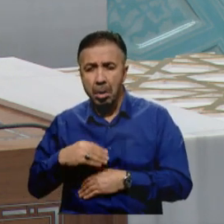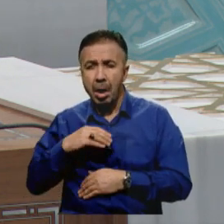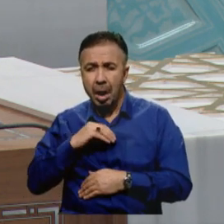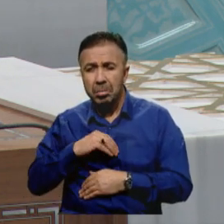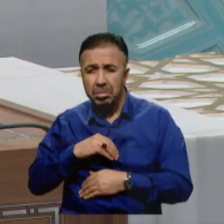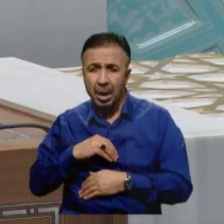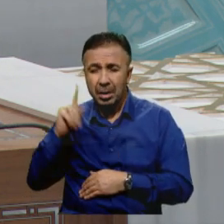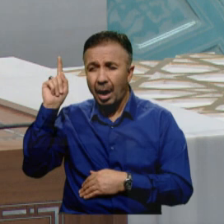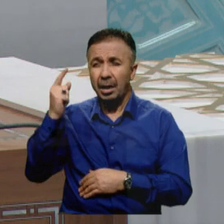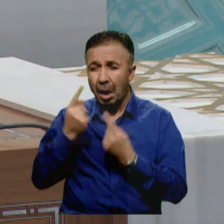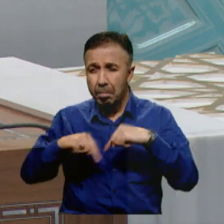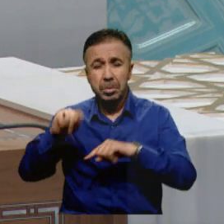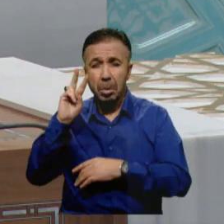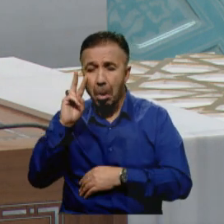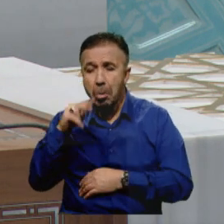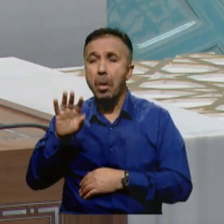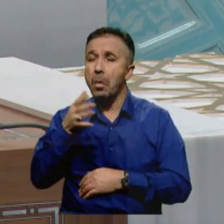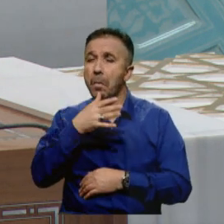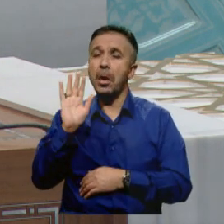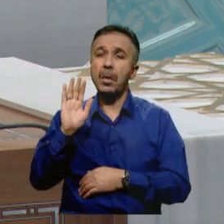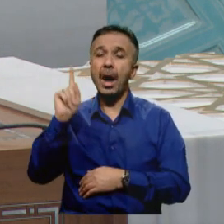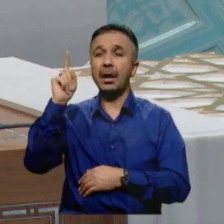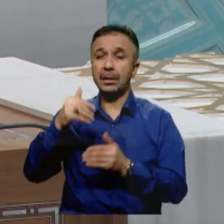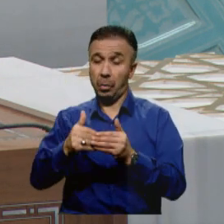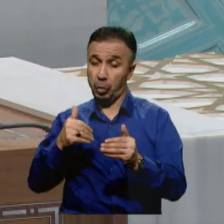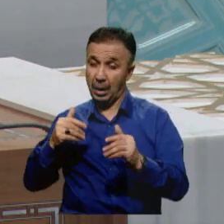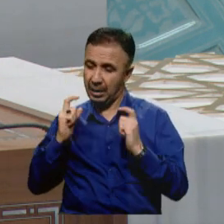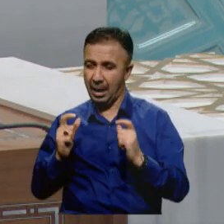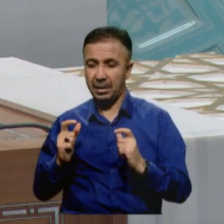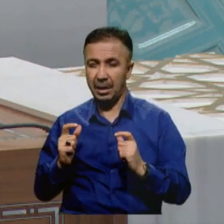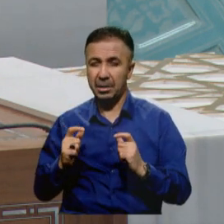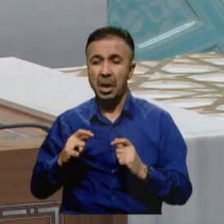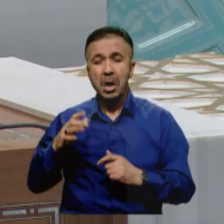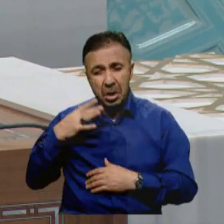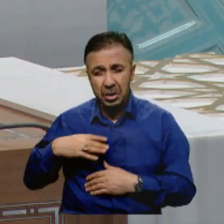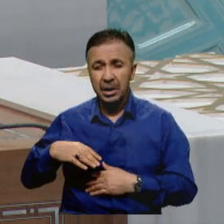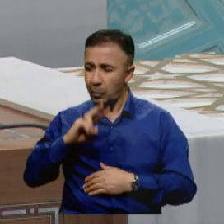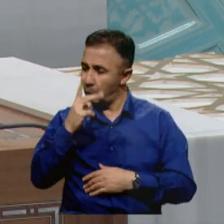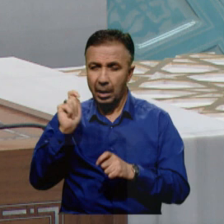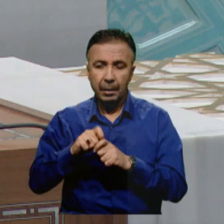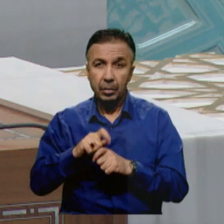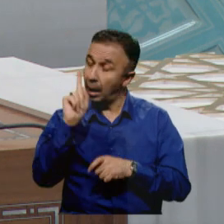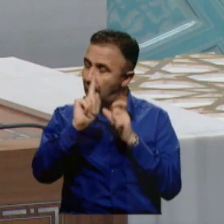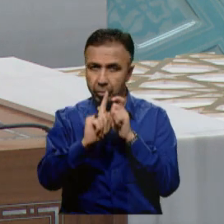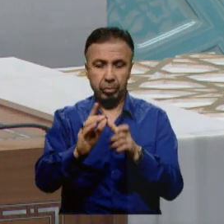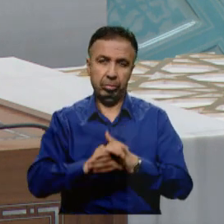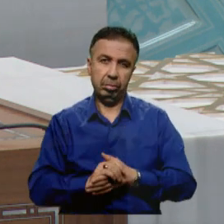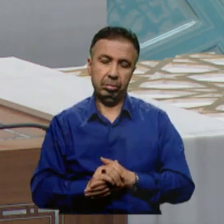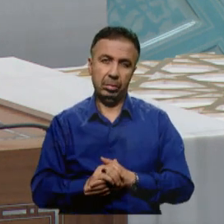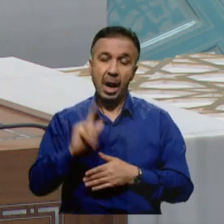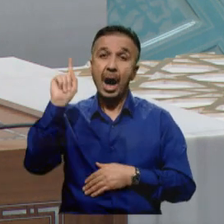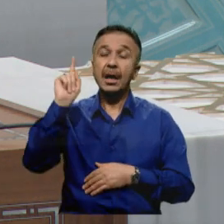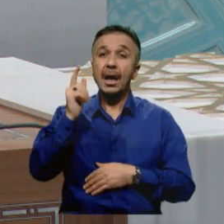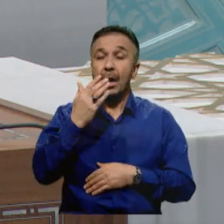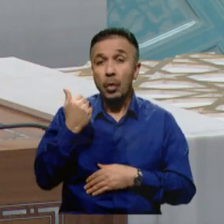görmüyor, bilmiyor. Allah'tan uzak bir yerde bulunduk, istediğimiz günahı işliyoruz, Allah muhafaza. Allah yokmuş ki